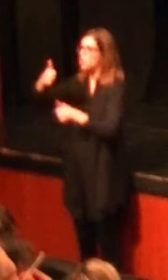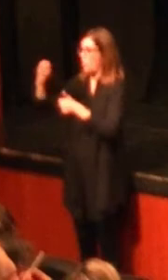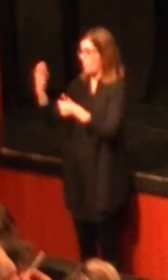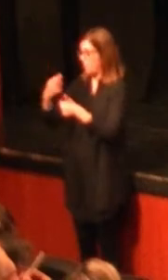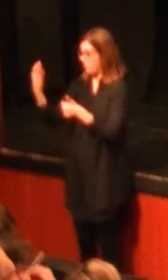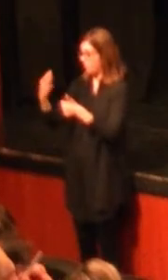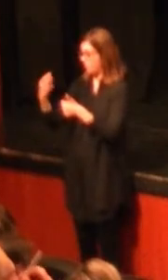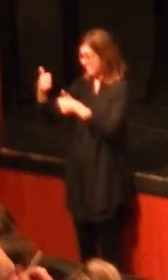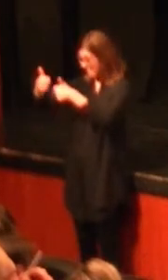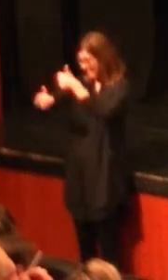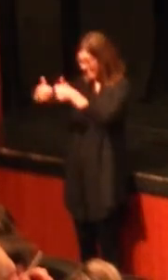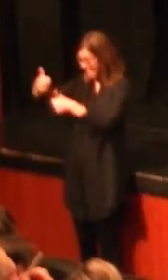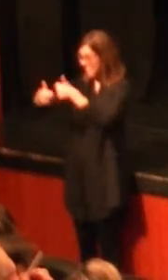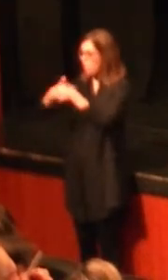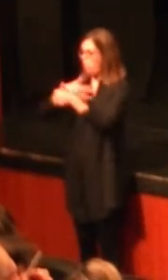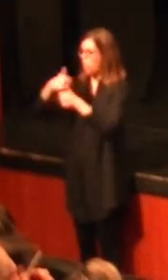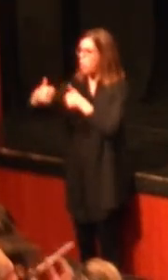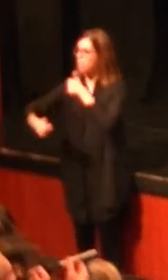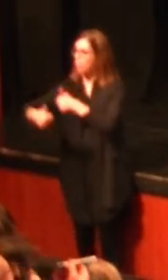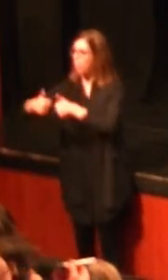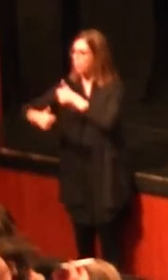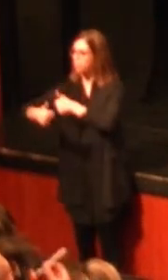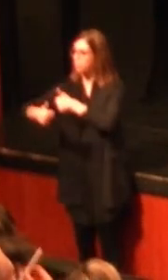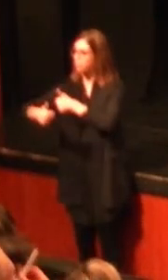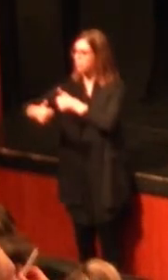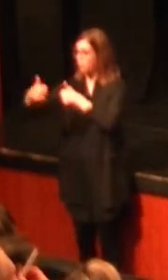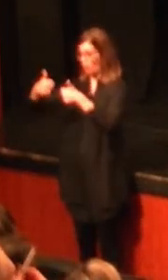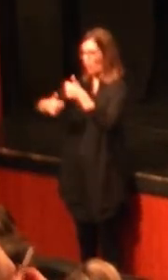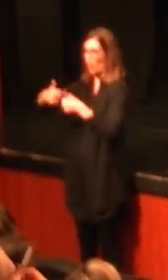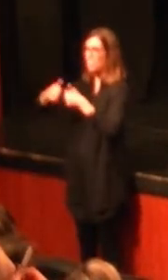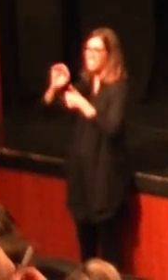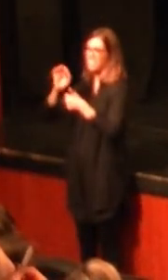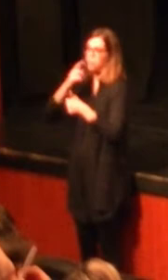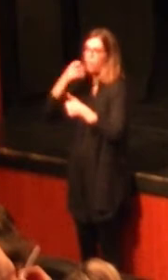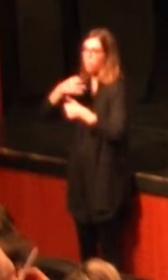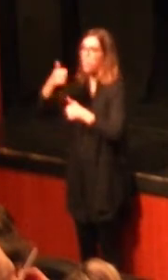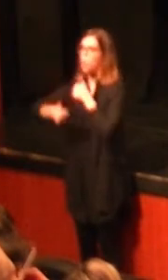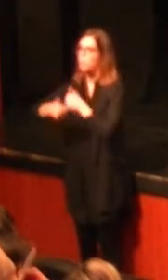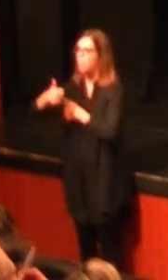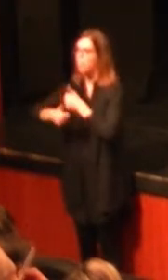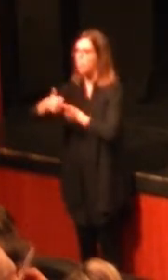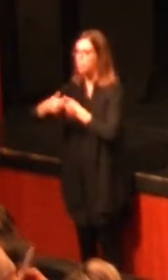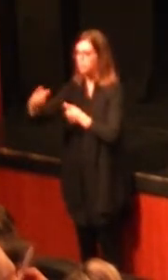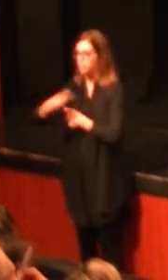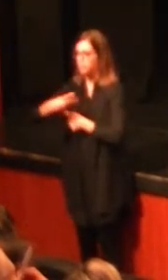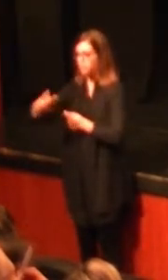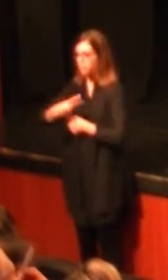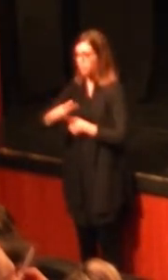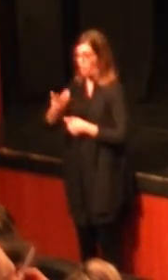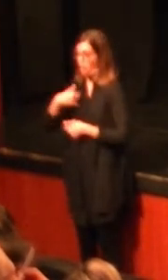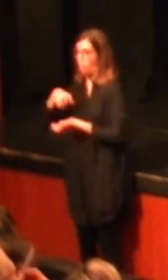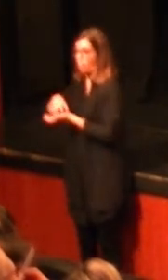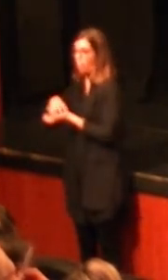I concurs vol dir competir. I nosaltres, per competir amb les empreses mercantils, normalment sortim